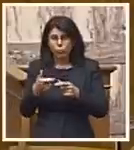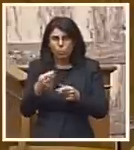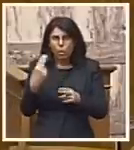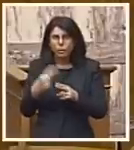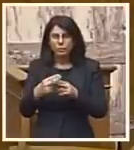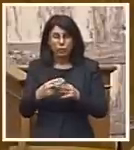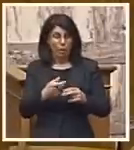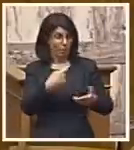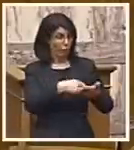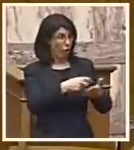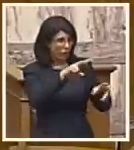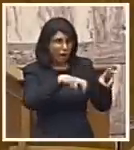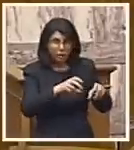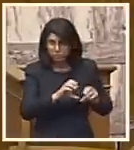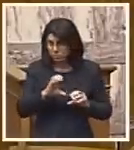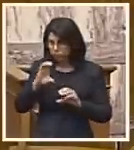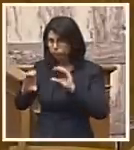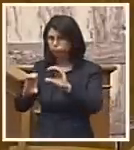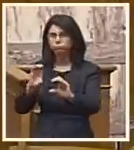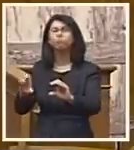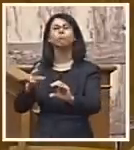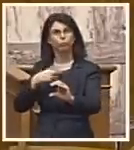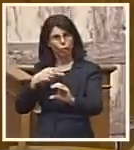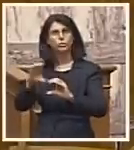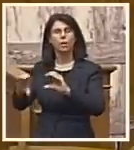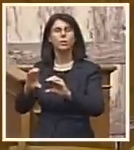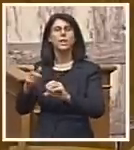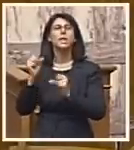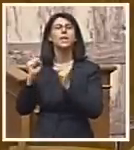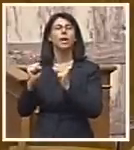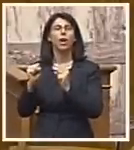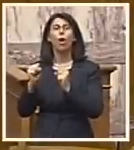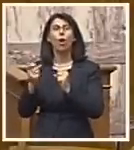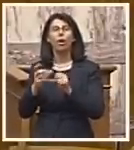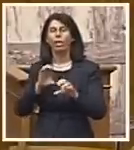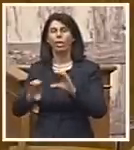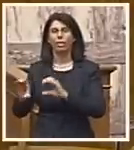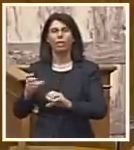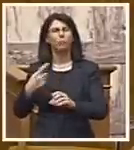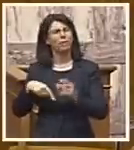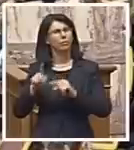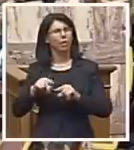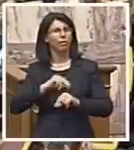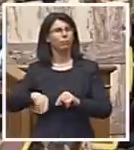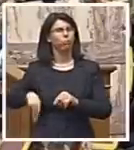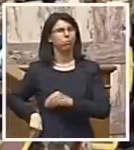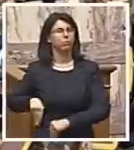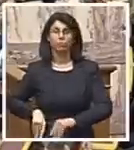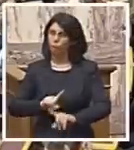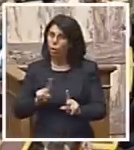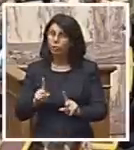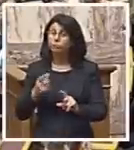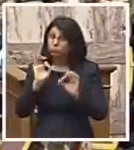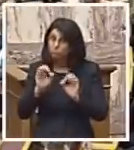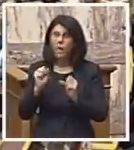του Έλληνα φορολογούμενου να πηγαίνουν πραγματικά για την υγεία, όχι στις τσέπες των επιτηδίων. Με την